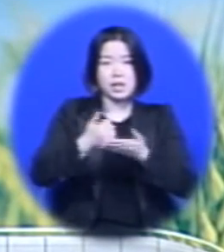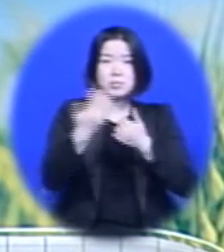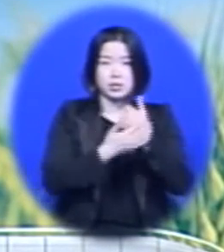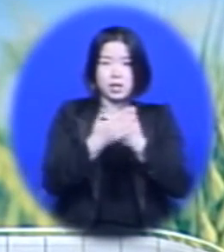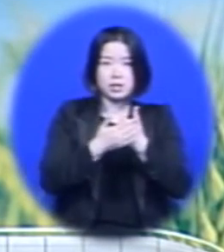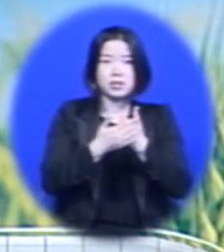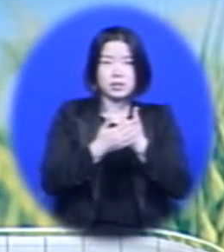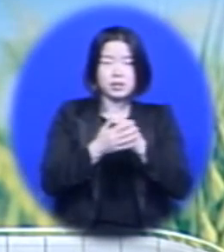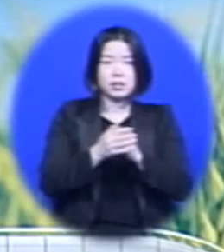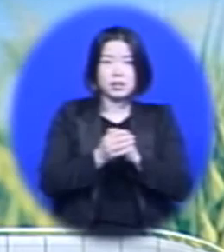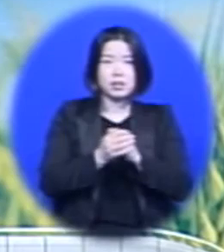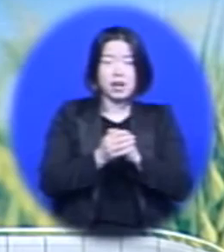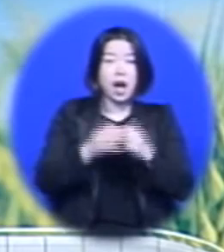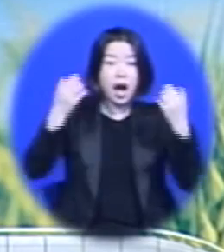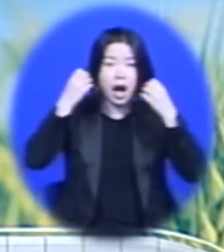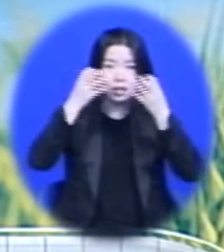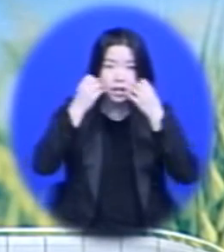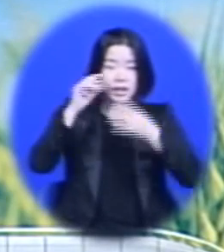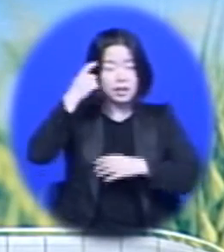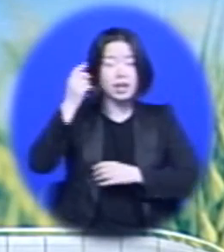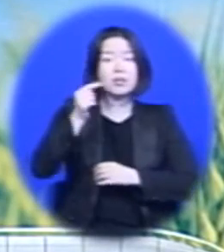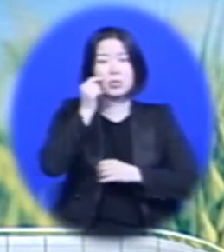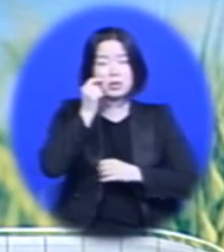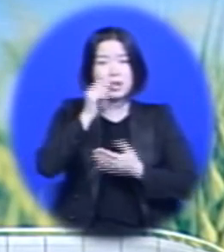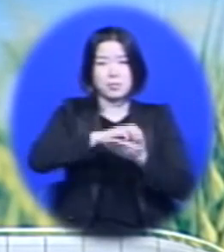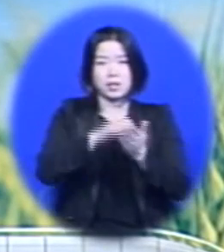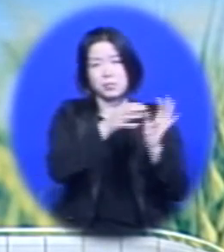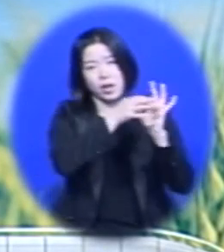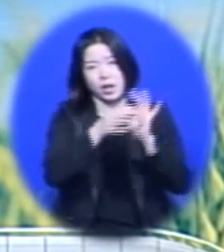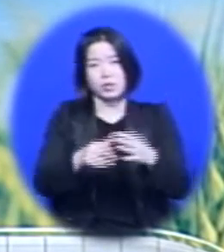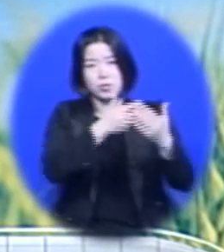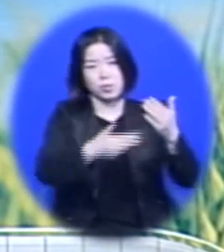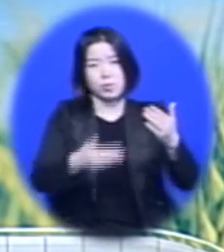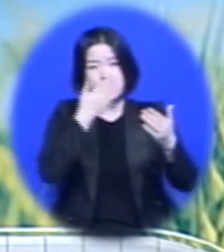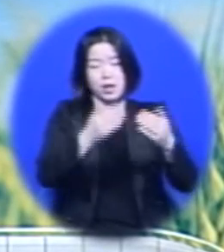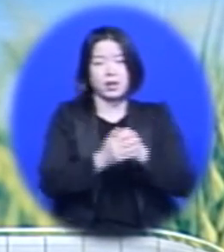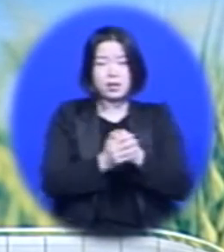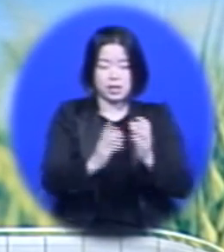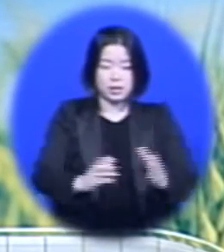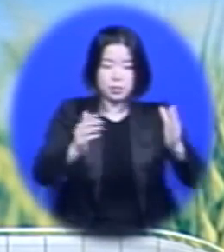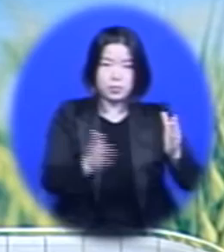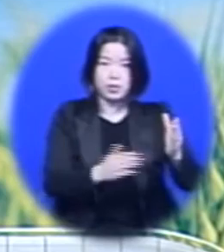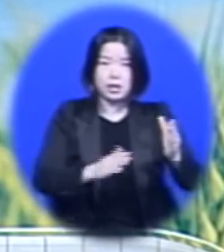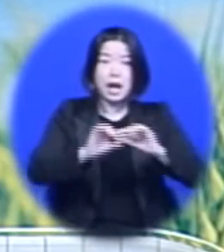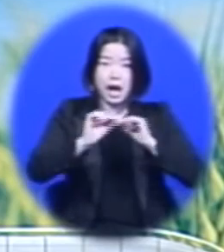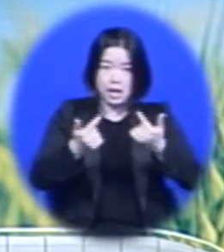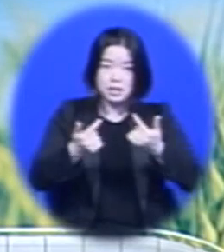은혜는 상상할 수 없이 계속되어집니다. 그러나 밑빠진 독이 아니게